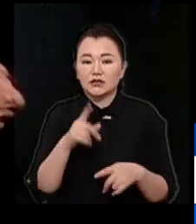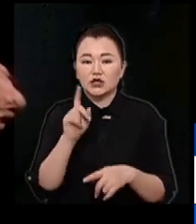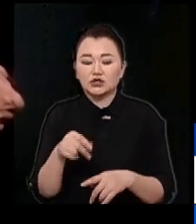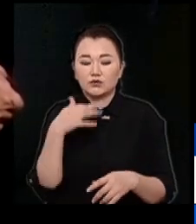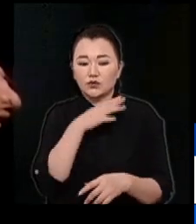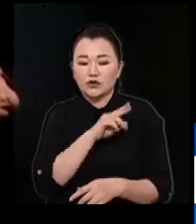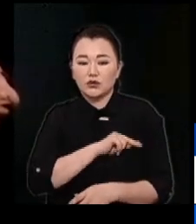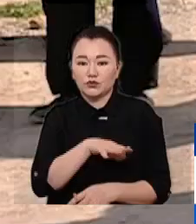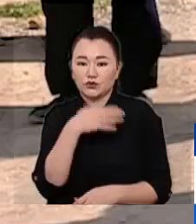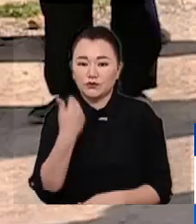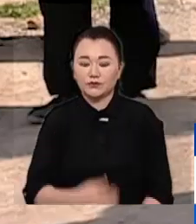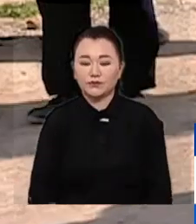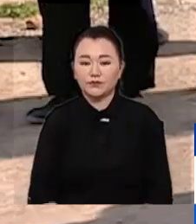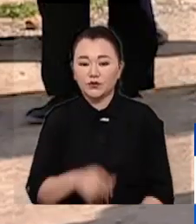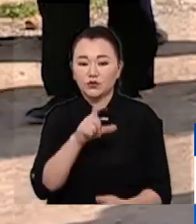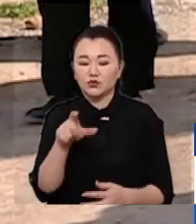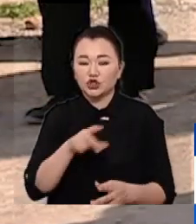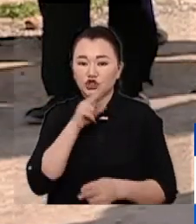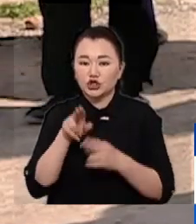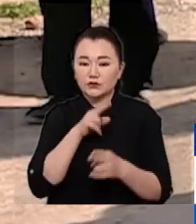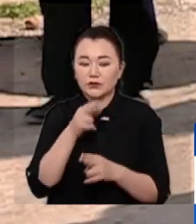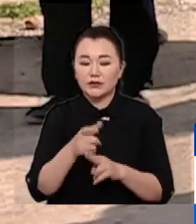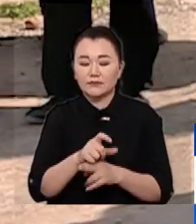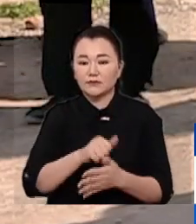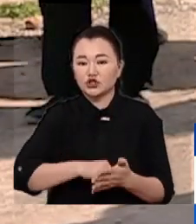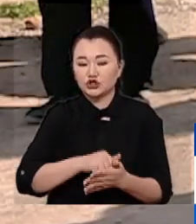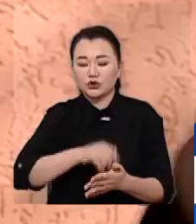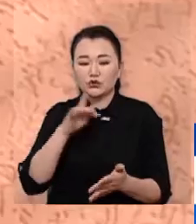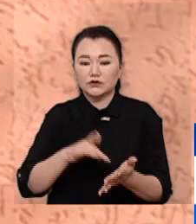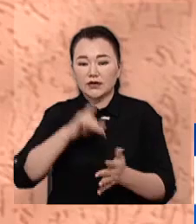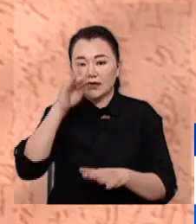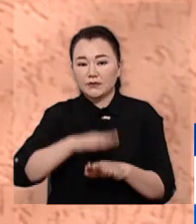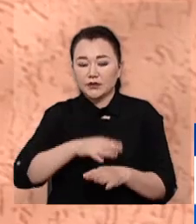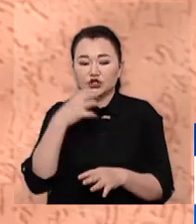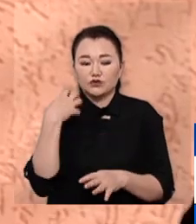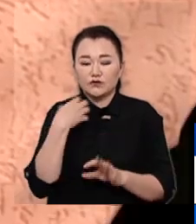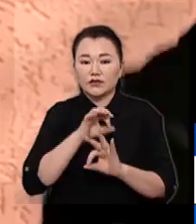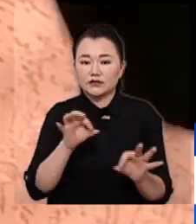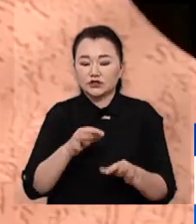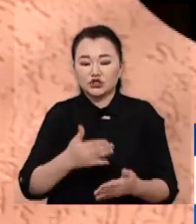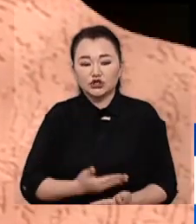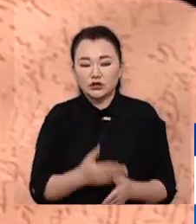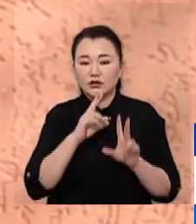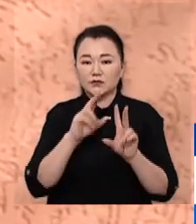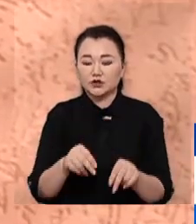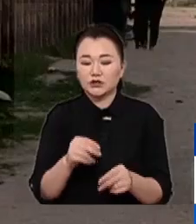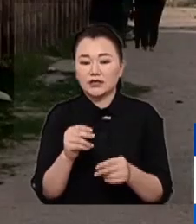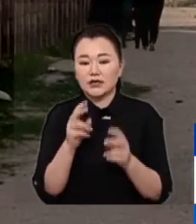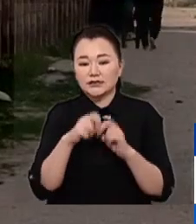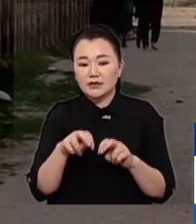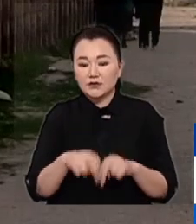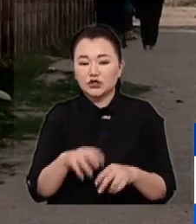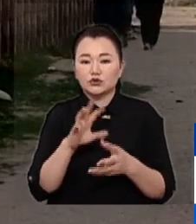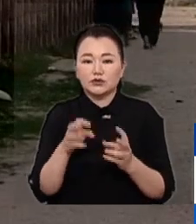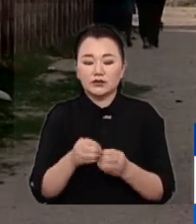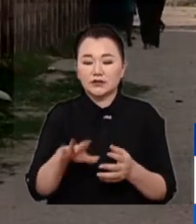тут безработные. Люди пожаловались по этому поводу в городской акимат. Чиновники, говорят, жители обещали разобраться, но результата